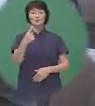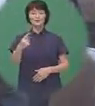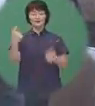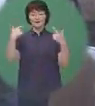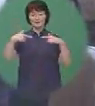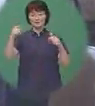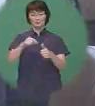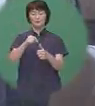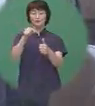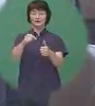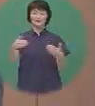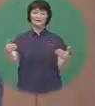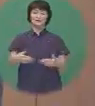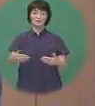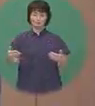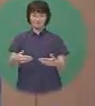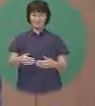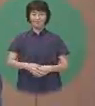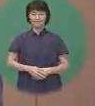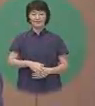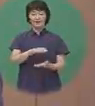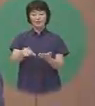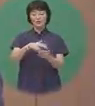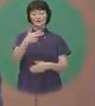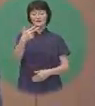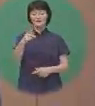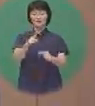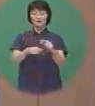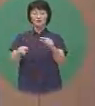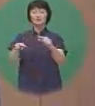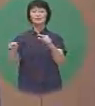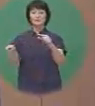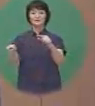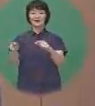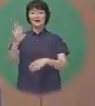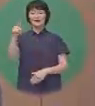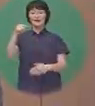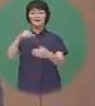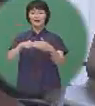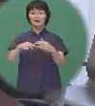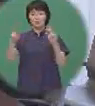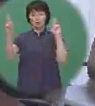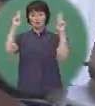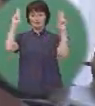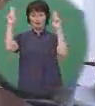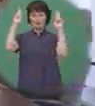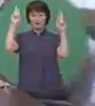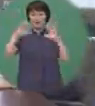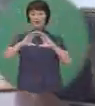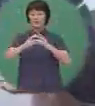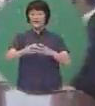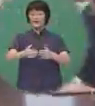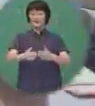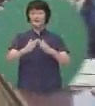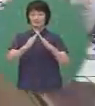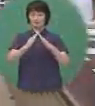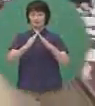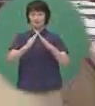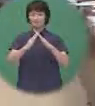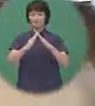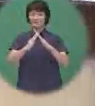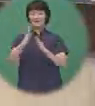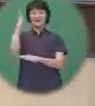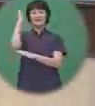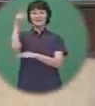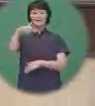し業務にあたり、郡山市を中心とした県内の民間企業の海外進出を